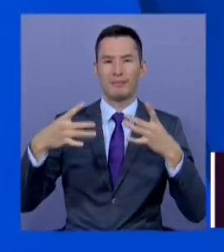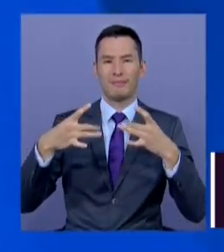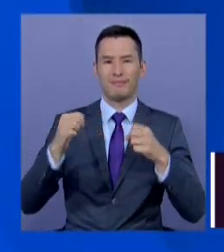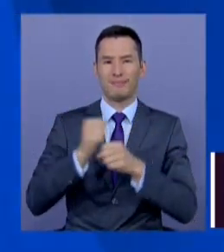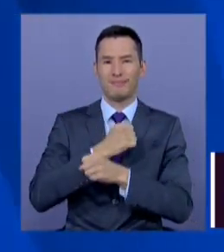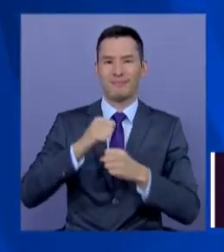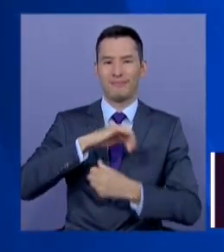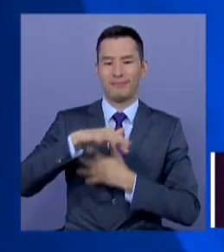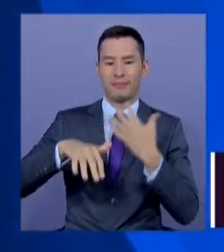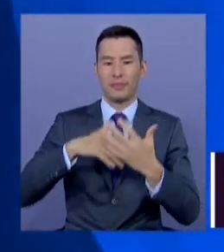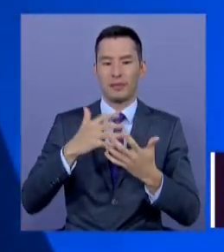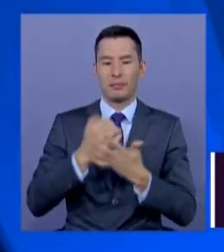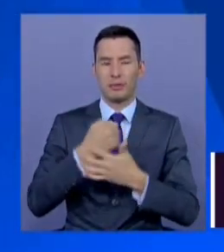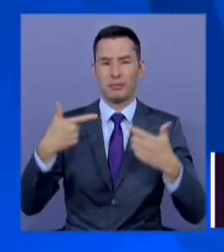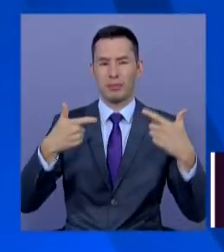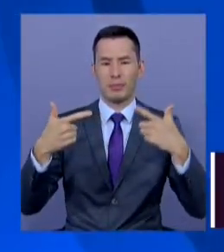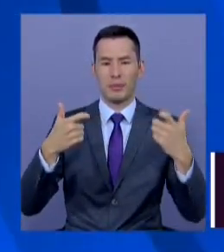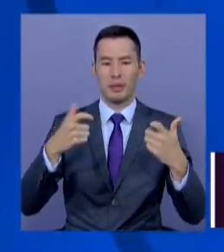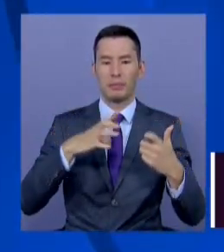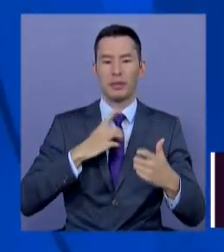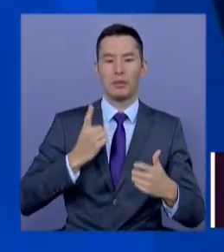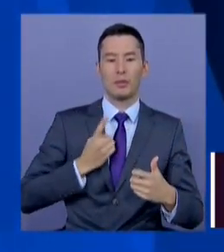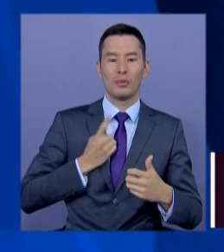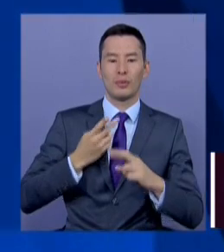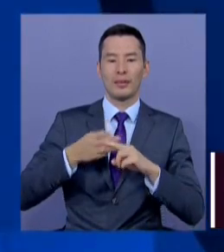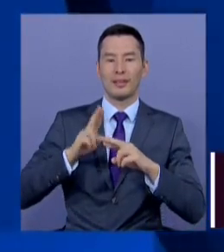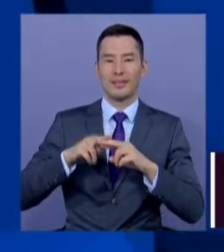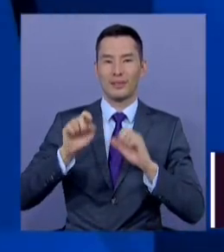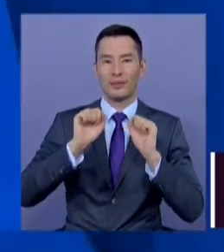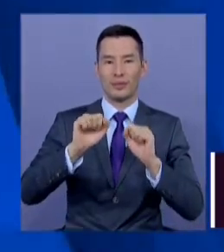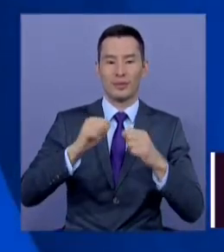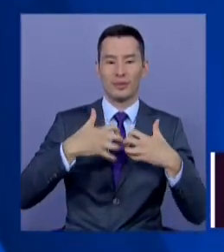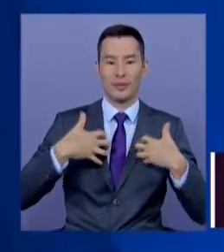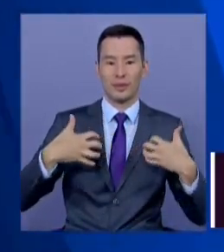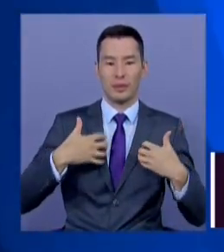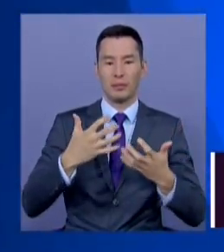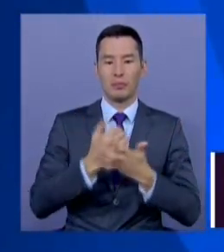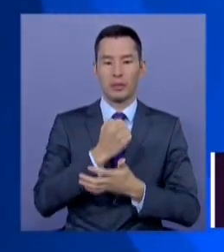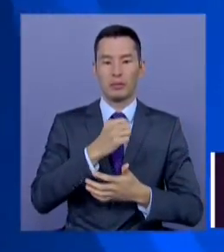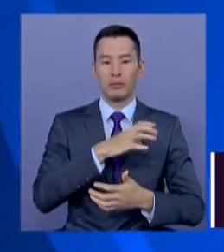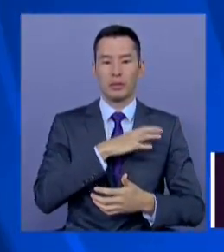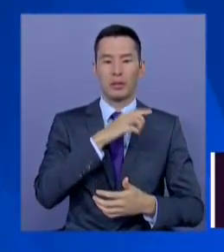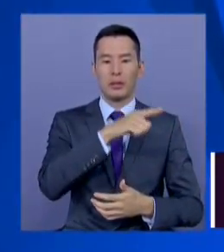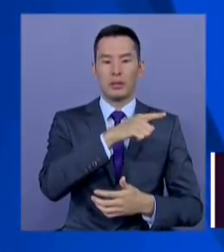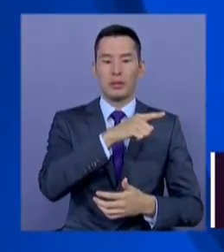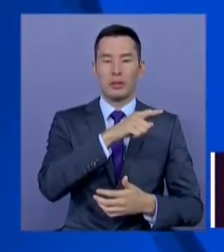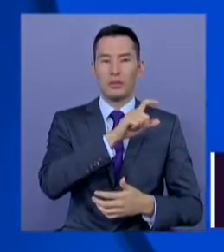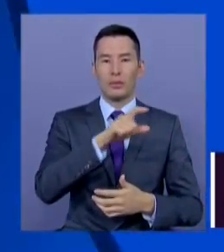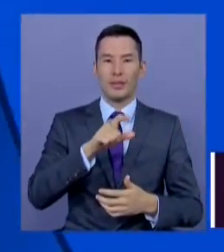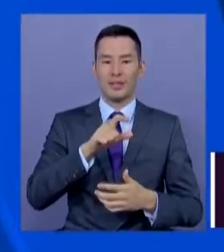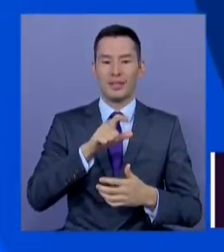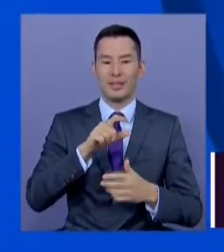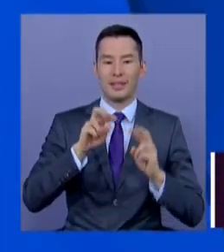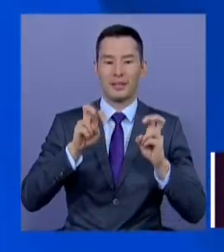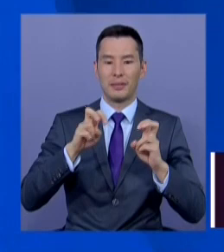болғанын хабарлаған еді. Жанжал көлді күзеткен қызметкерлері мотоцикл арқылы екі қап Артемия Салина шаяндарын әкетіп бара жатқан